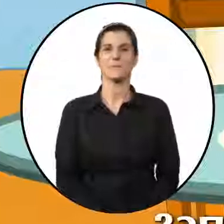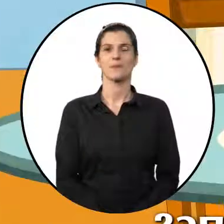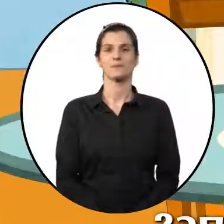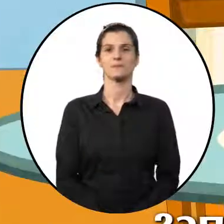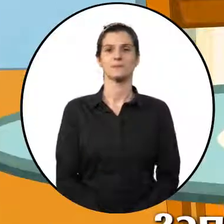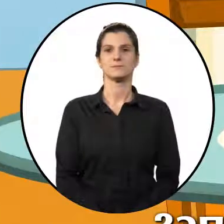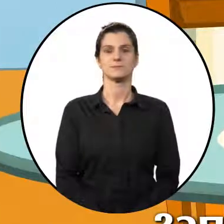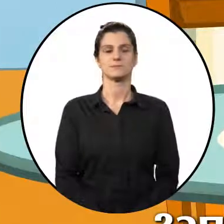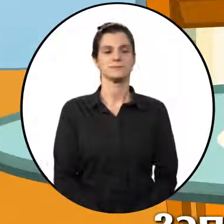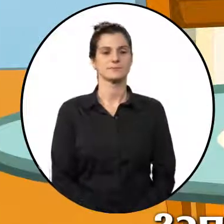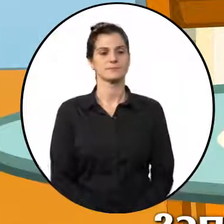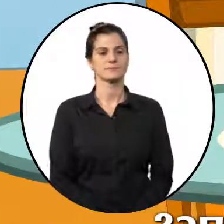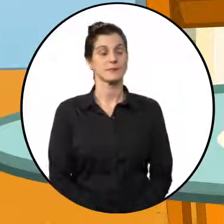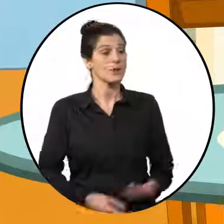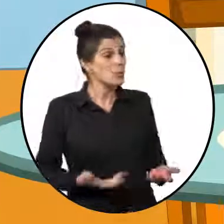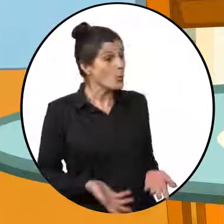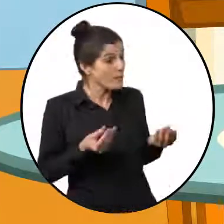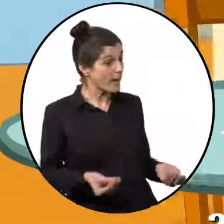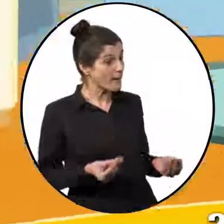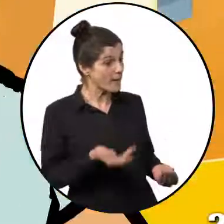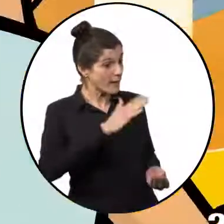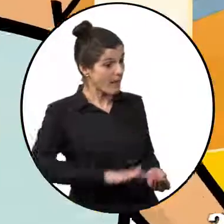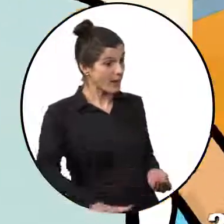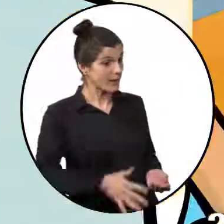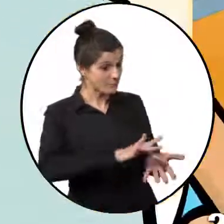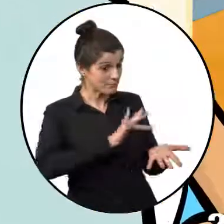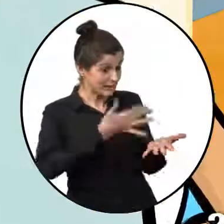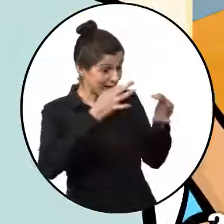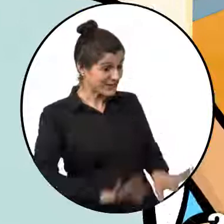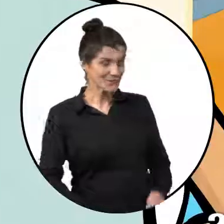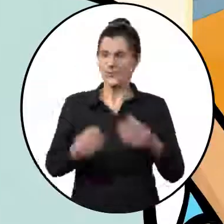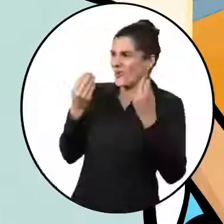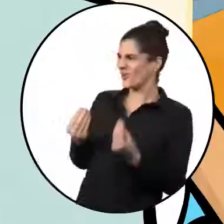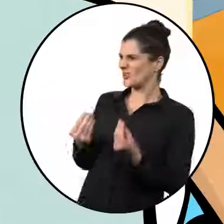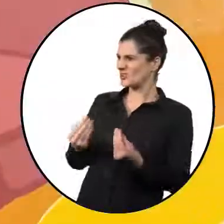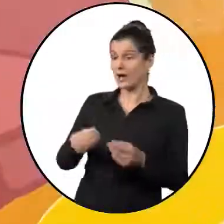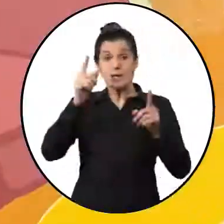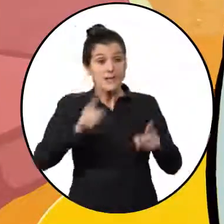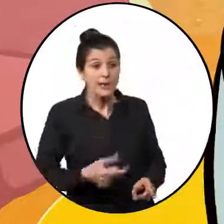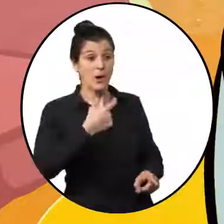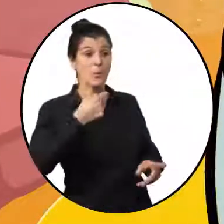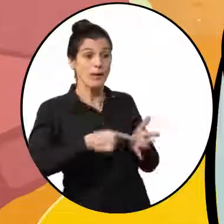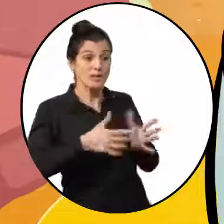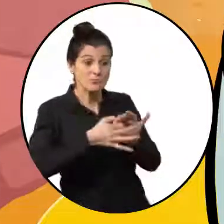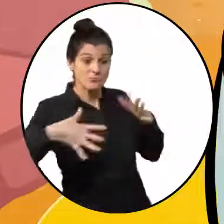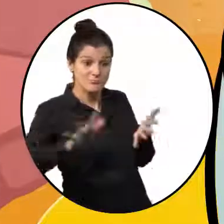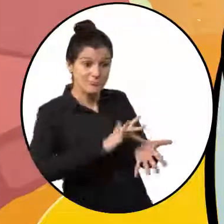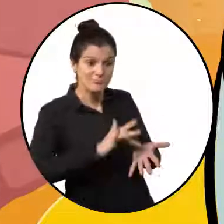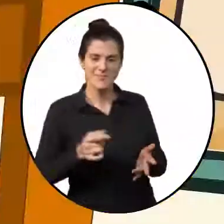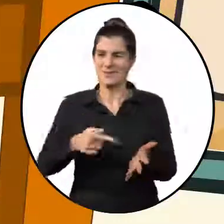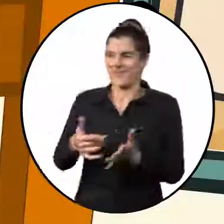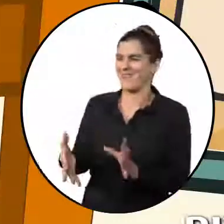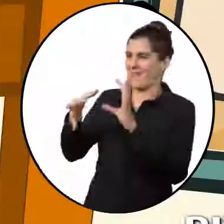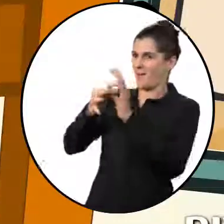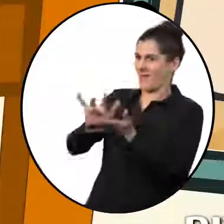נו, באמת, ילדים, אולי תעזבו כבר את המסך. עוד שנייה. מה, צריך מצב חירום כדי לנתק אתכם? בדיוק בשביל זה אנחנו מחוברים. כדי להיות מוכנים